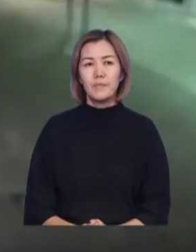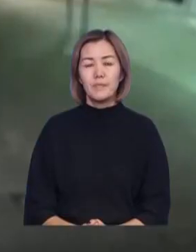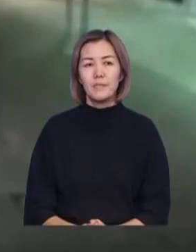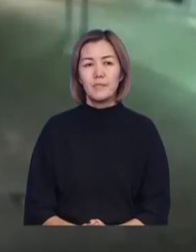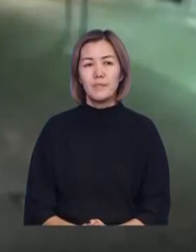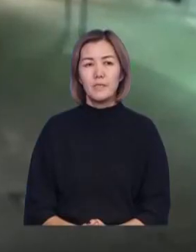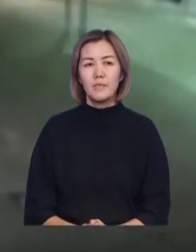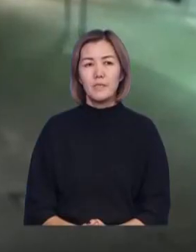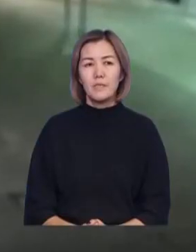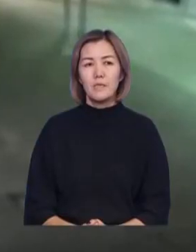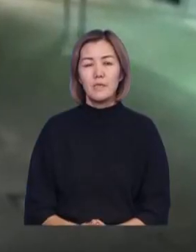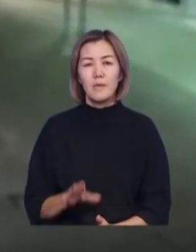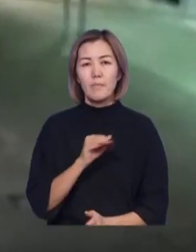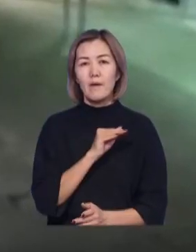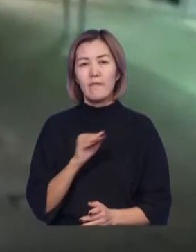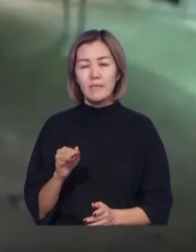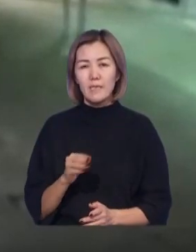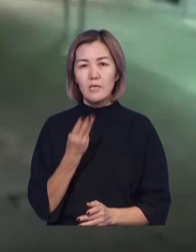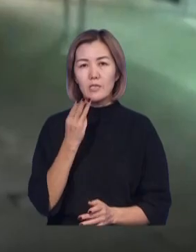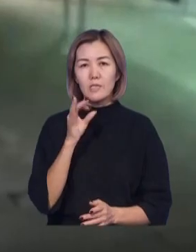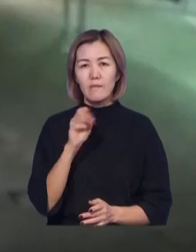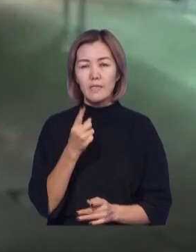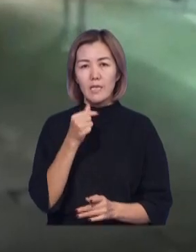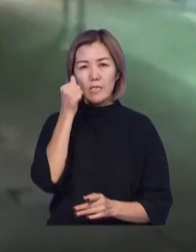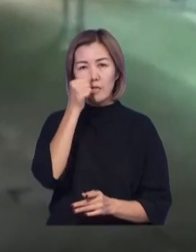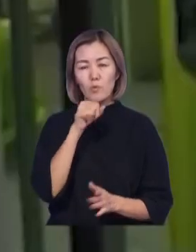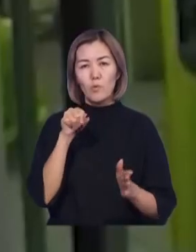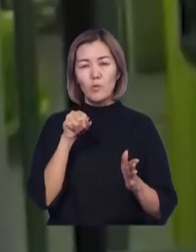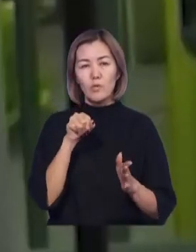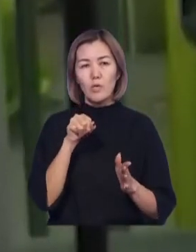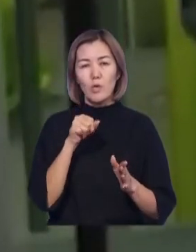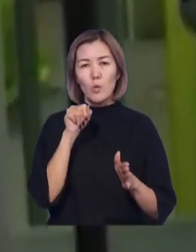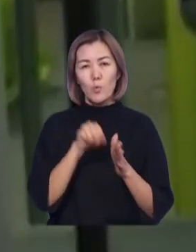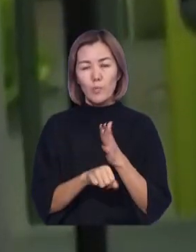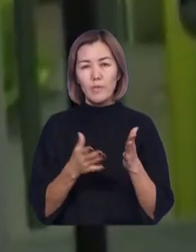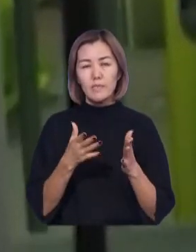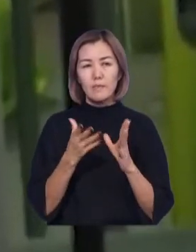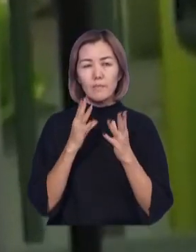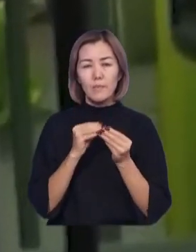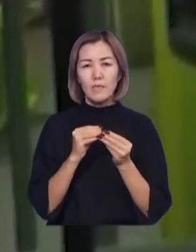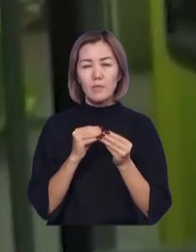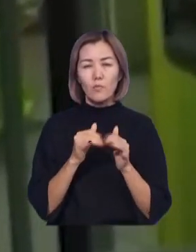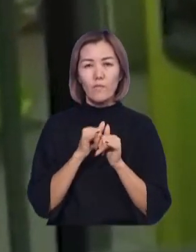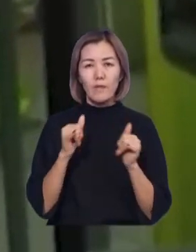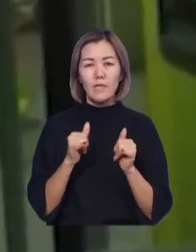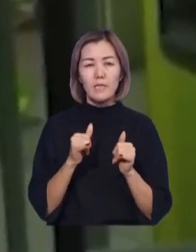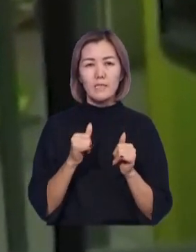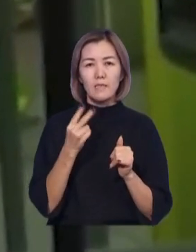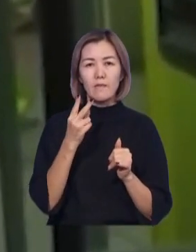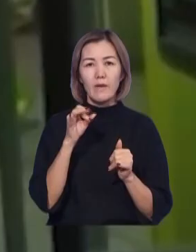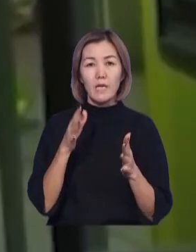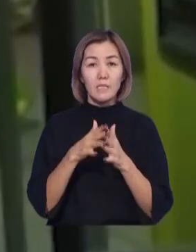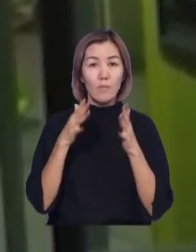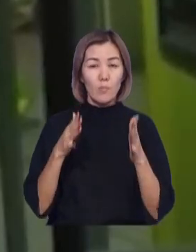новостей по официальным данным Швеции за год количество перестрелок со смертельным исходом увеличилось более чем в два